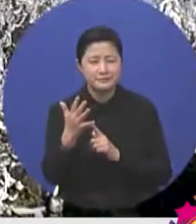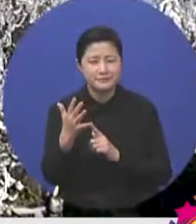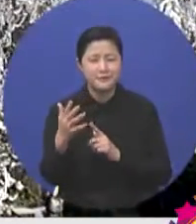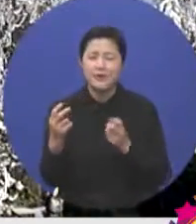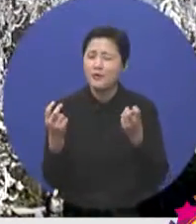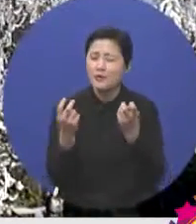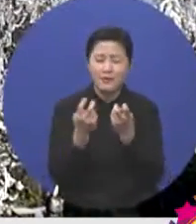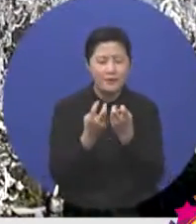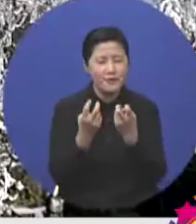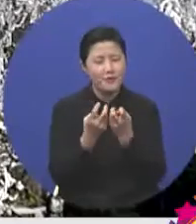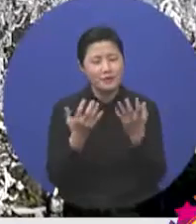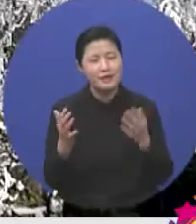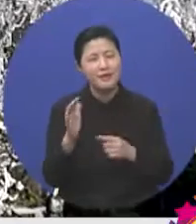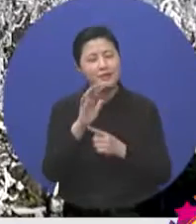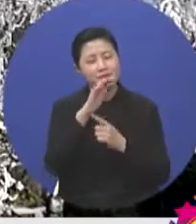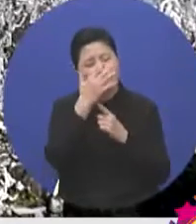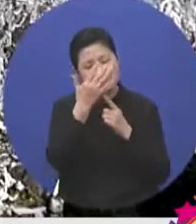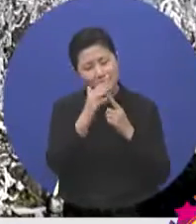잠수는 어디에